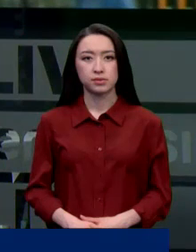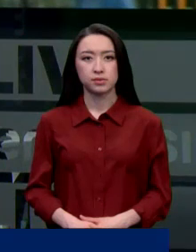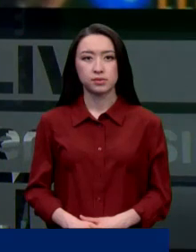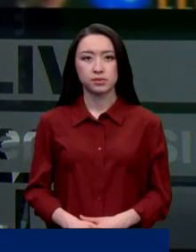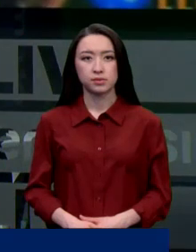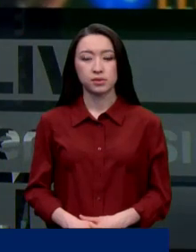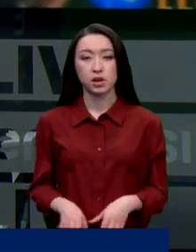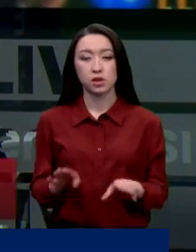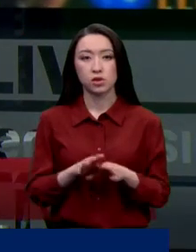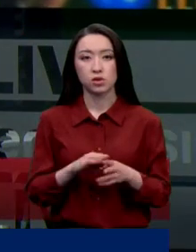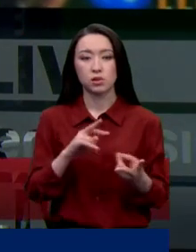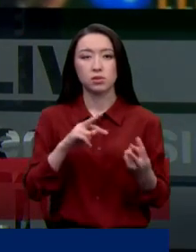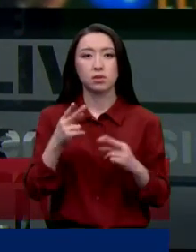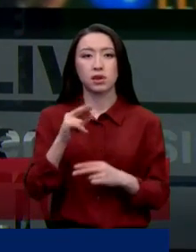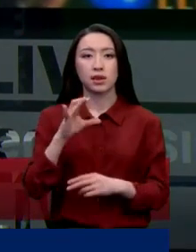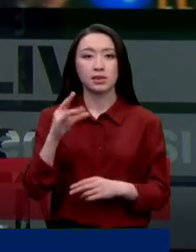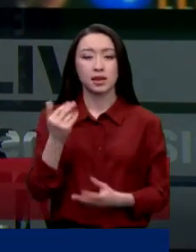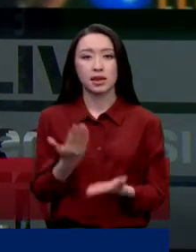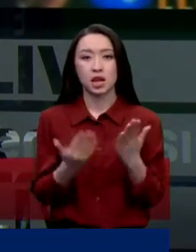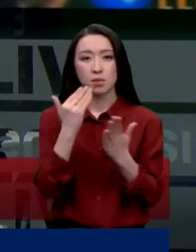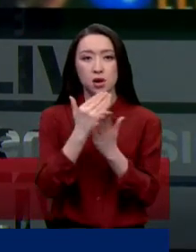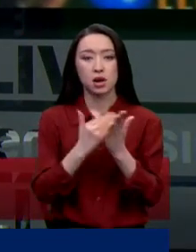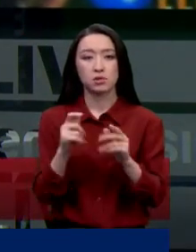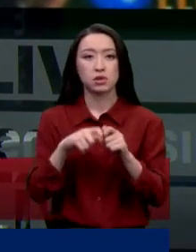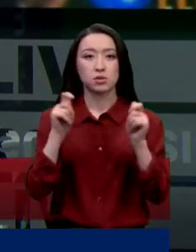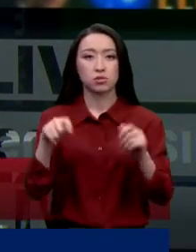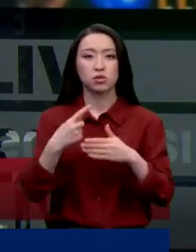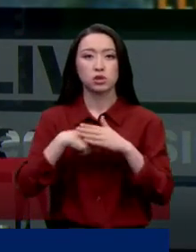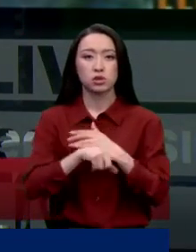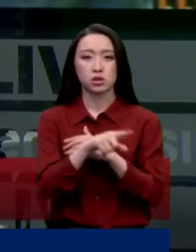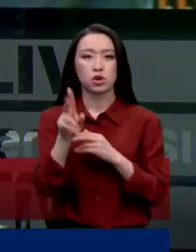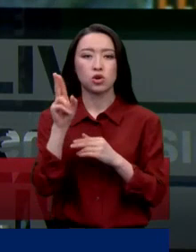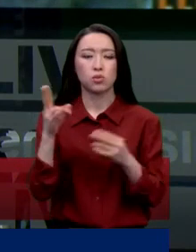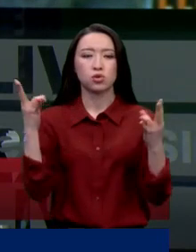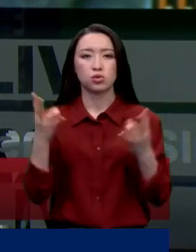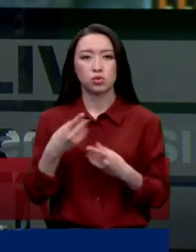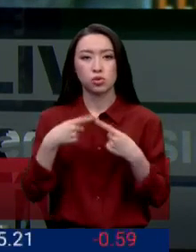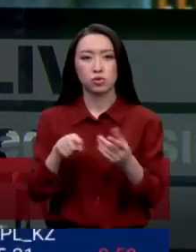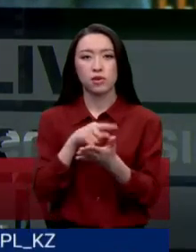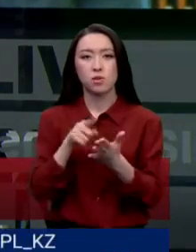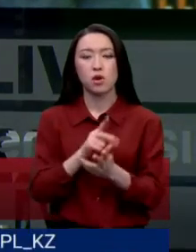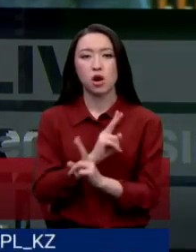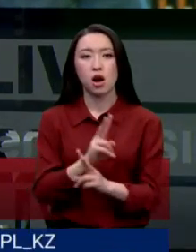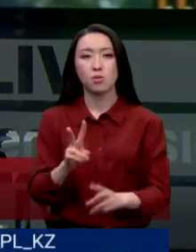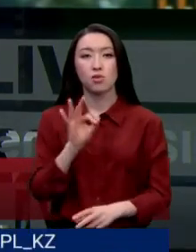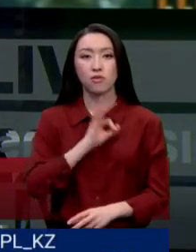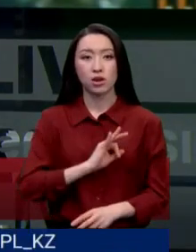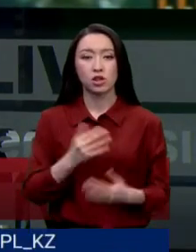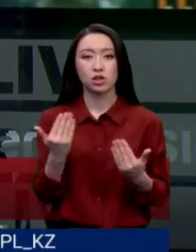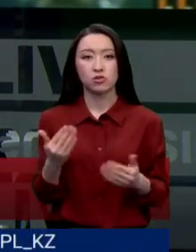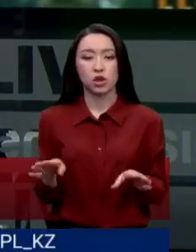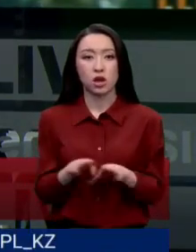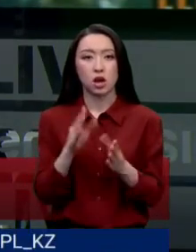И все-таки перефразирую классику. Если программу запускают, значит, это кому-нибудь нужно. Другой вопрос – кому? Кому выгодна сегодня такая